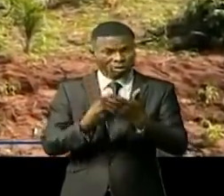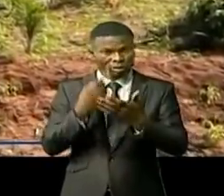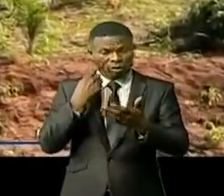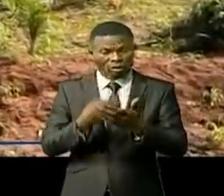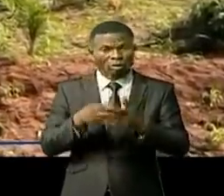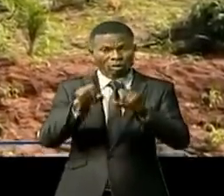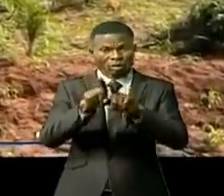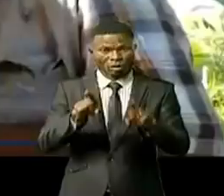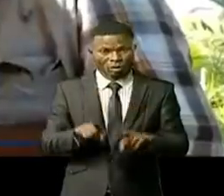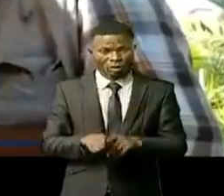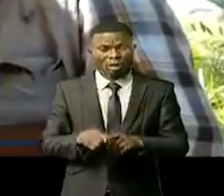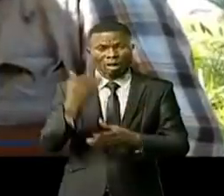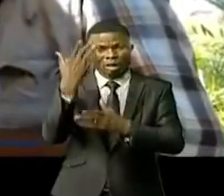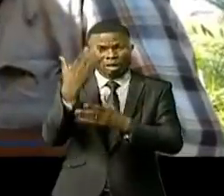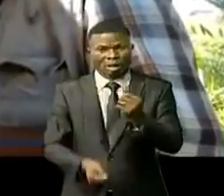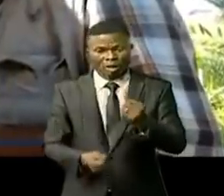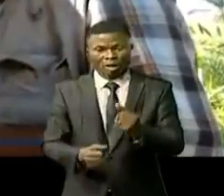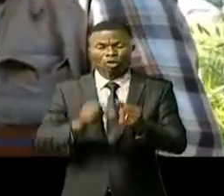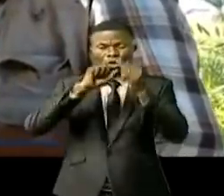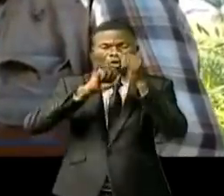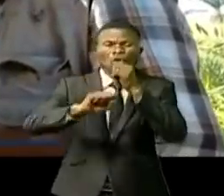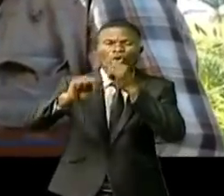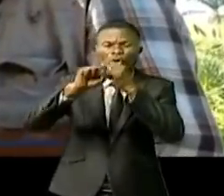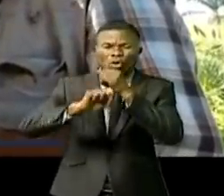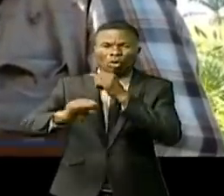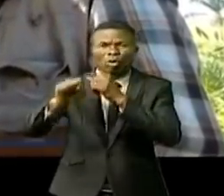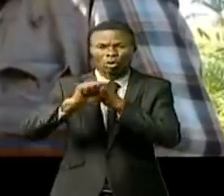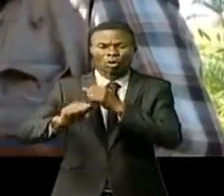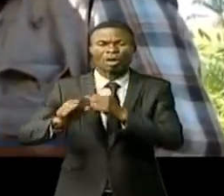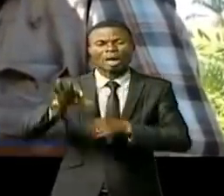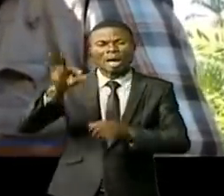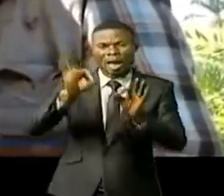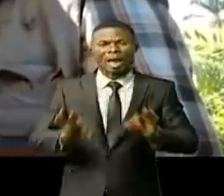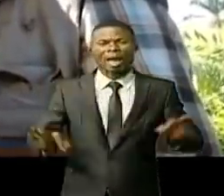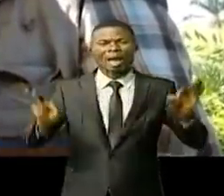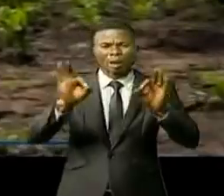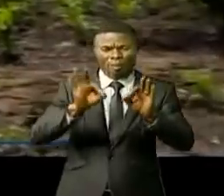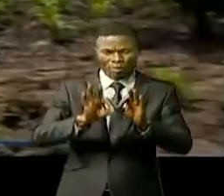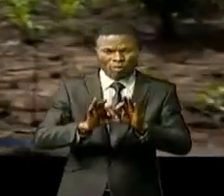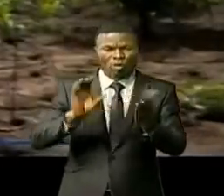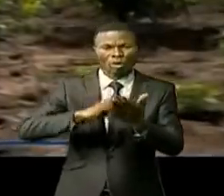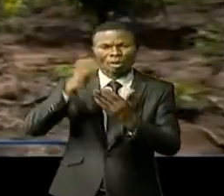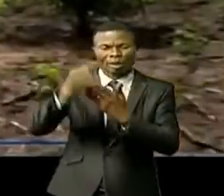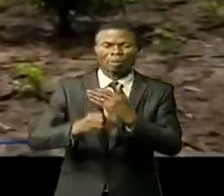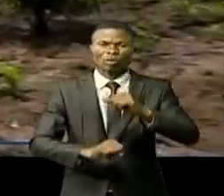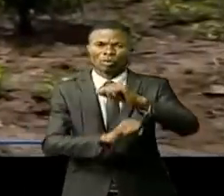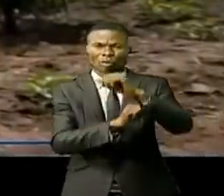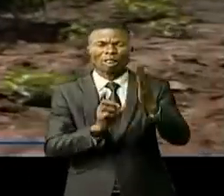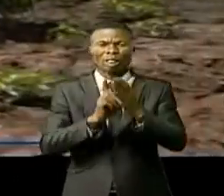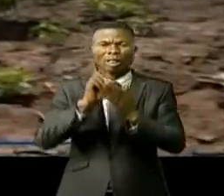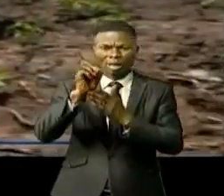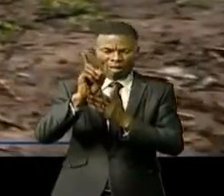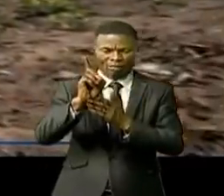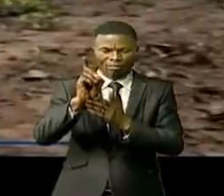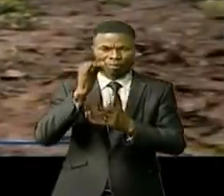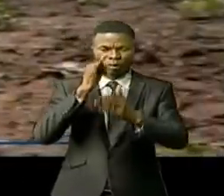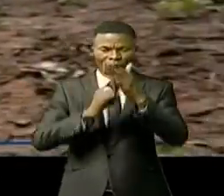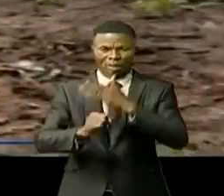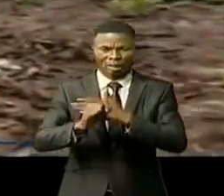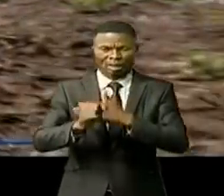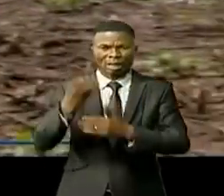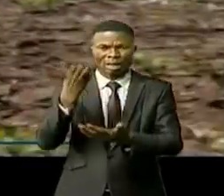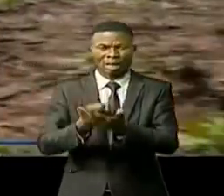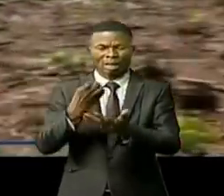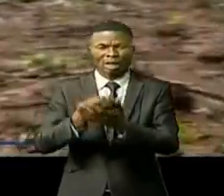aussi l'absence de sensibilisation sur le bien fondé des activités du projet d'appui au développement intégré de